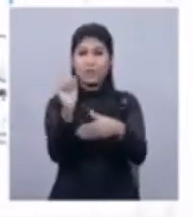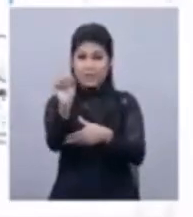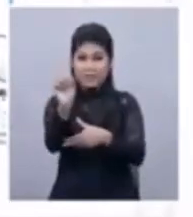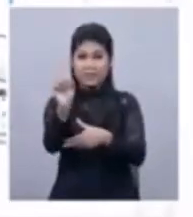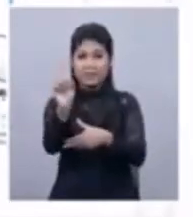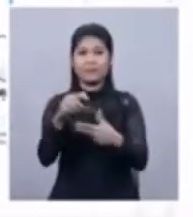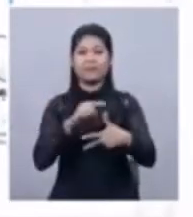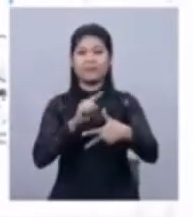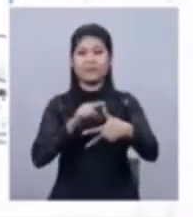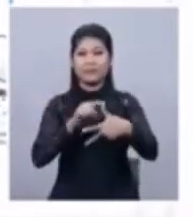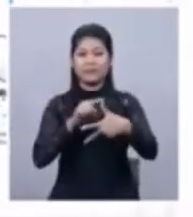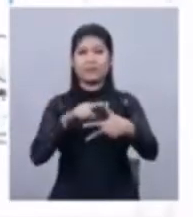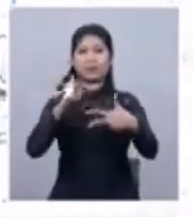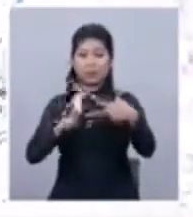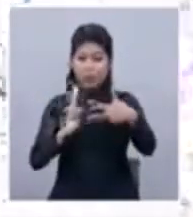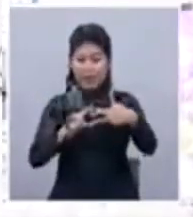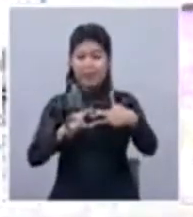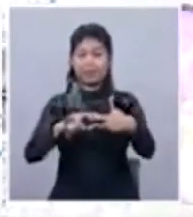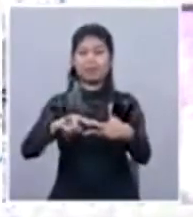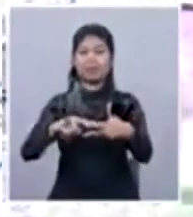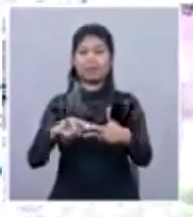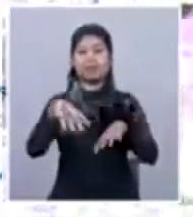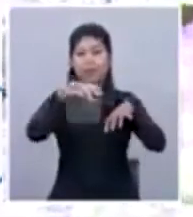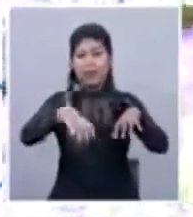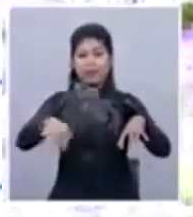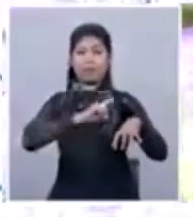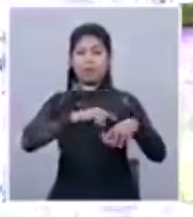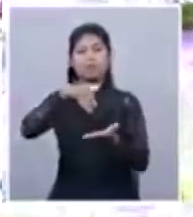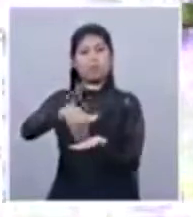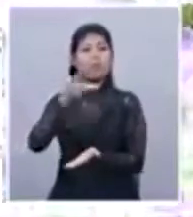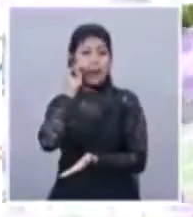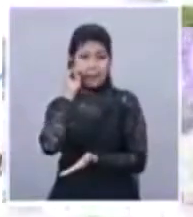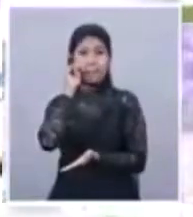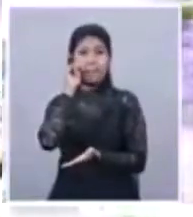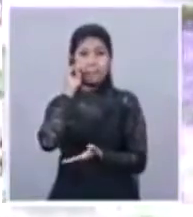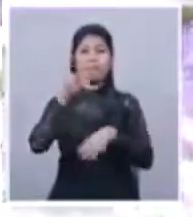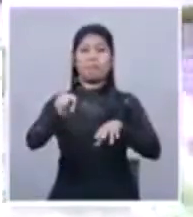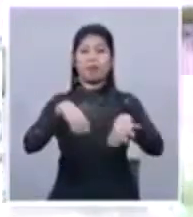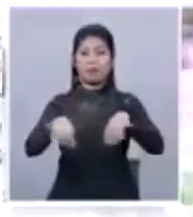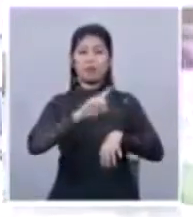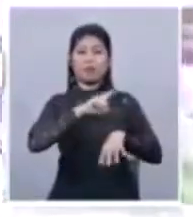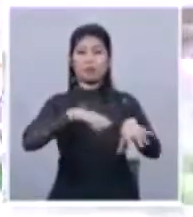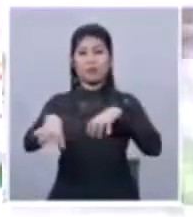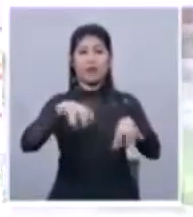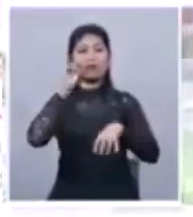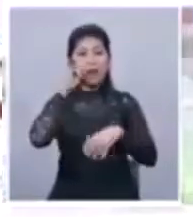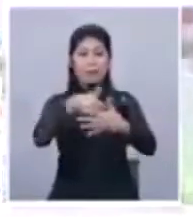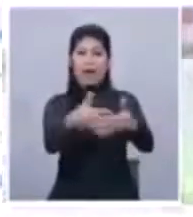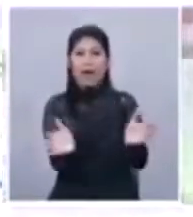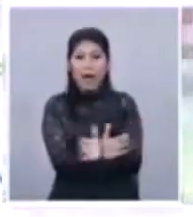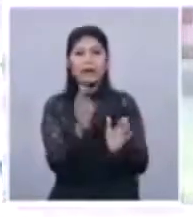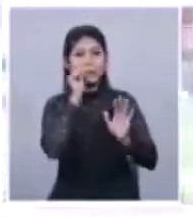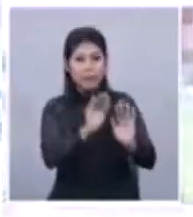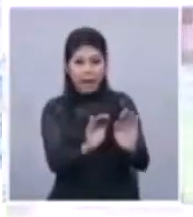ส่วนกลางหรือกองกลางนะครับจะเห็นว่ามีหน่วยงานหลักๆก็คือกรมชลประทานนะครับจะเข้าไปบริหารจัดการเรื่องน้ำในอ่างเก็บน้ำน้ำ